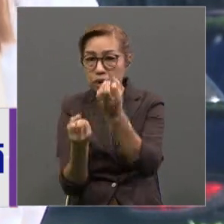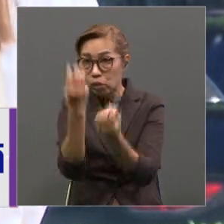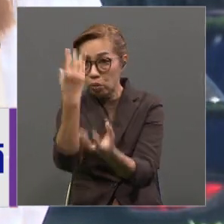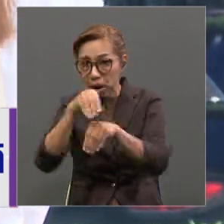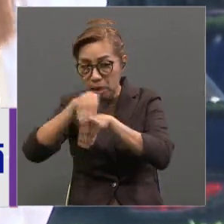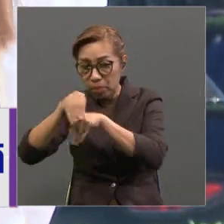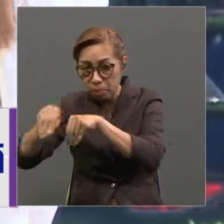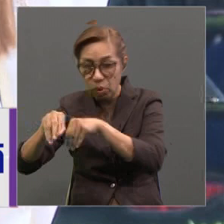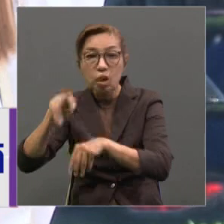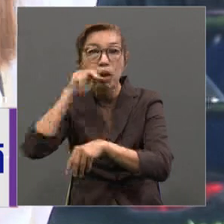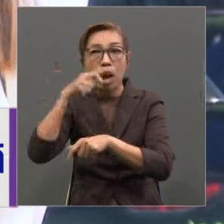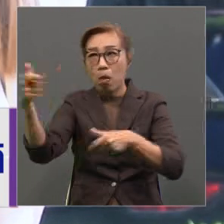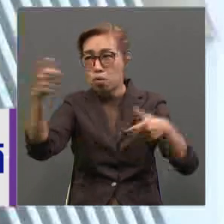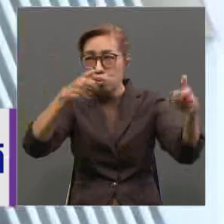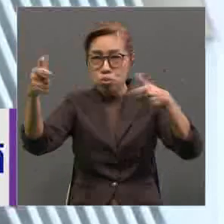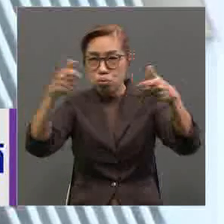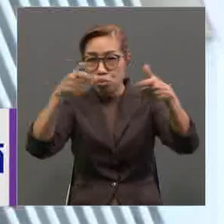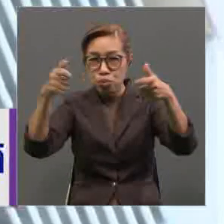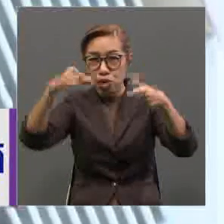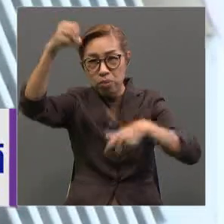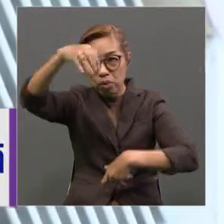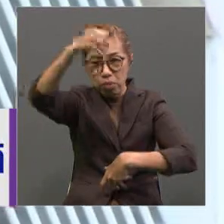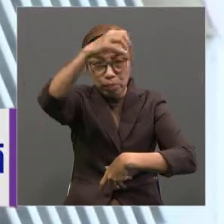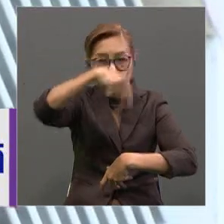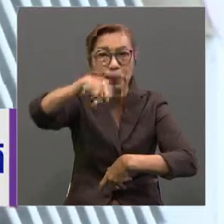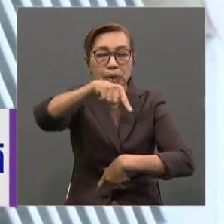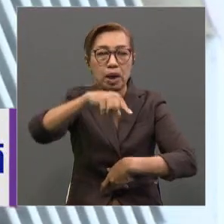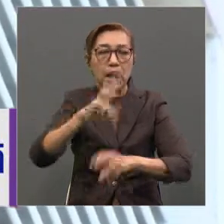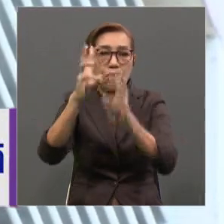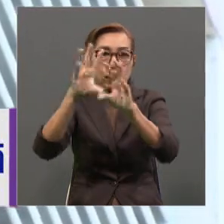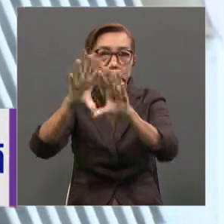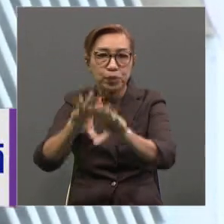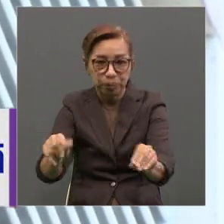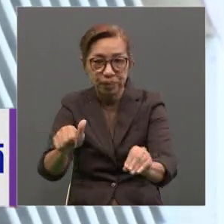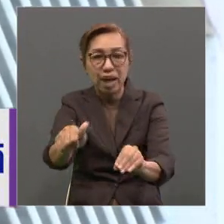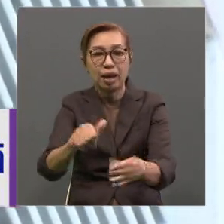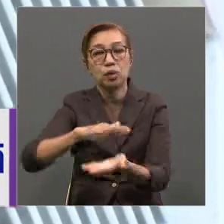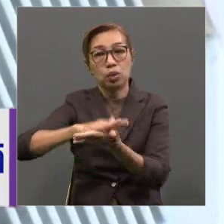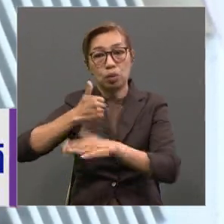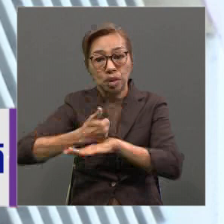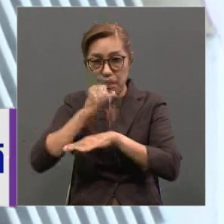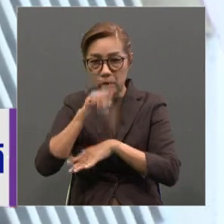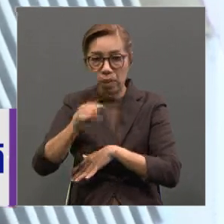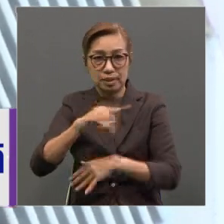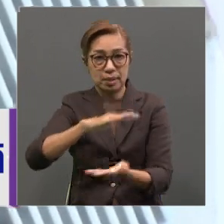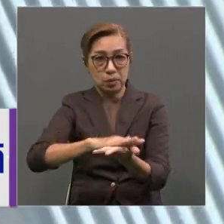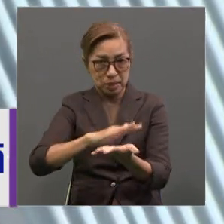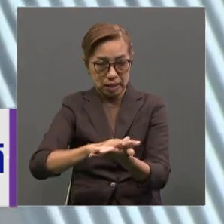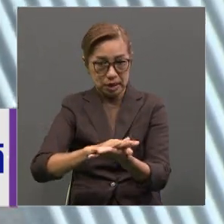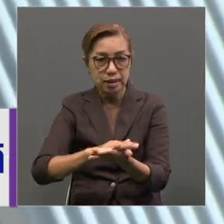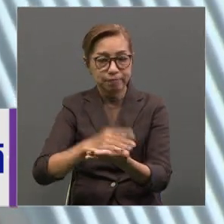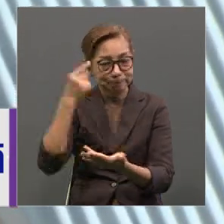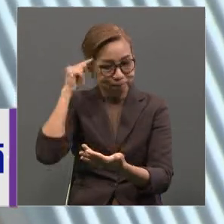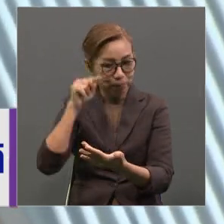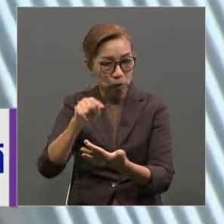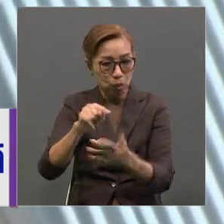ละอองน้ำเพื่อดับจับฝุ่นครับนางสาวน้ำผึ้งอากาศวิพากษ์ผู้อำนวยการโรงเรียนสิตารามก็บอกว่าโรงเรียนให้ความสำคัญ